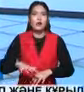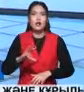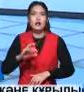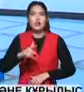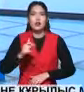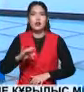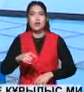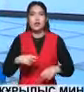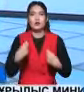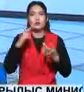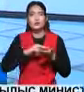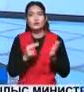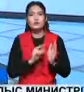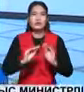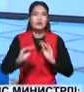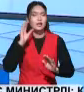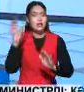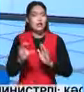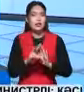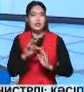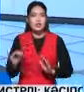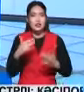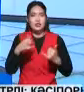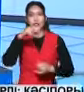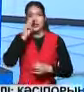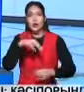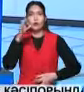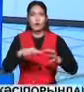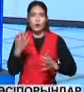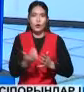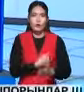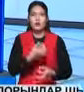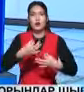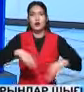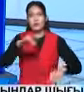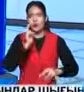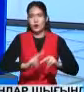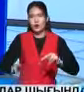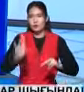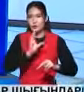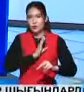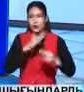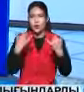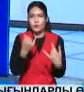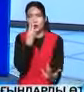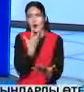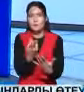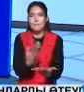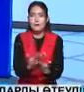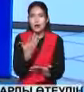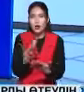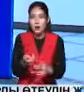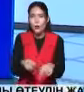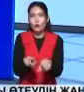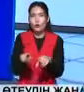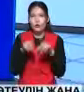саунада ұйымдастырғандар туралы естіген боларсыз. Кейін кінәлілер сотталып, бас бостандықтарынан айырылды. Бұл бір ғана мысал. Осыған